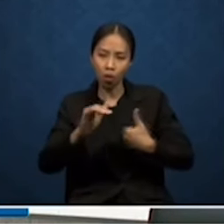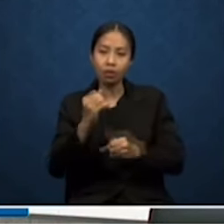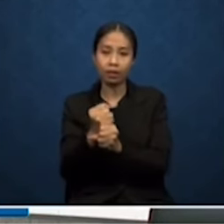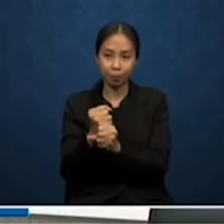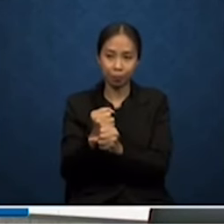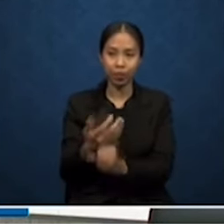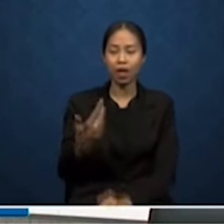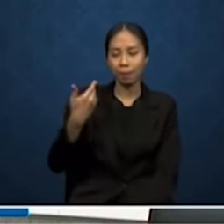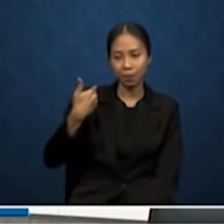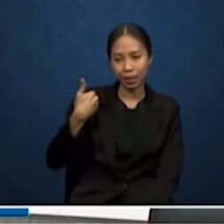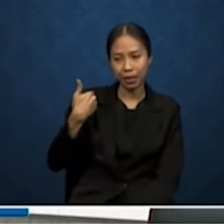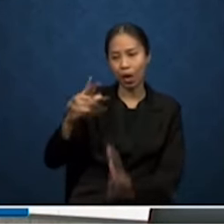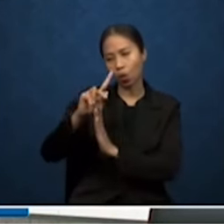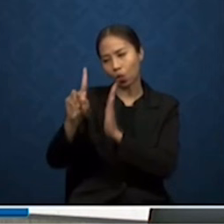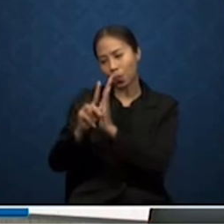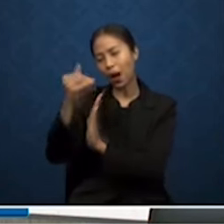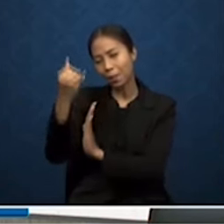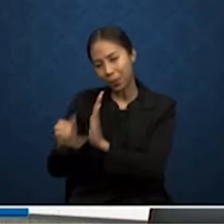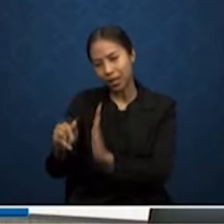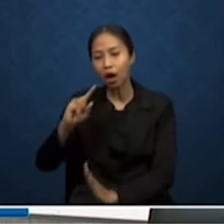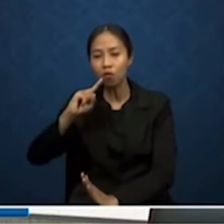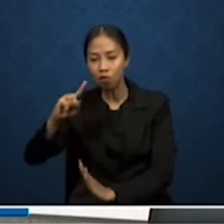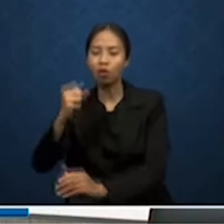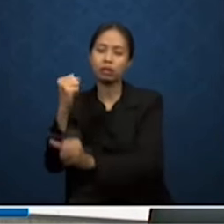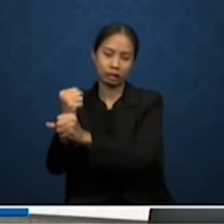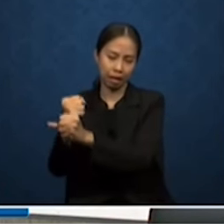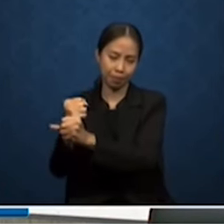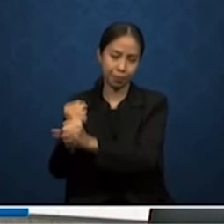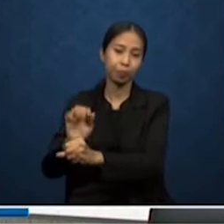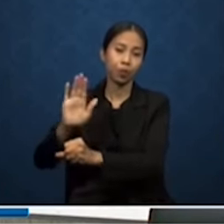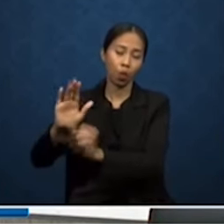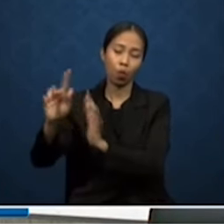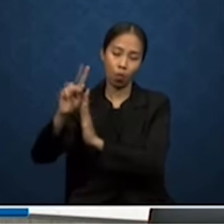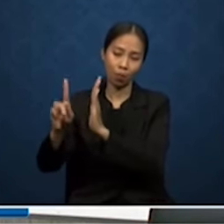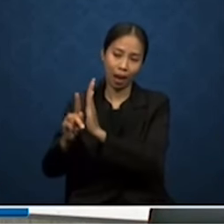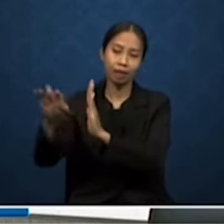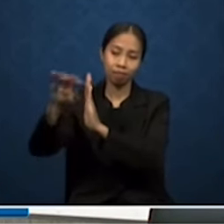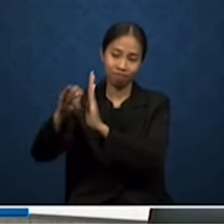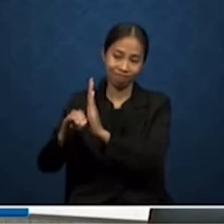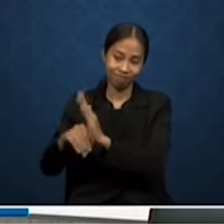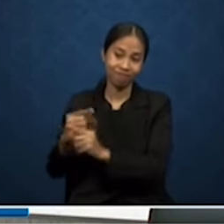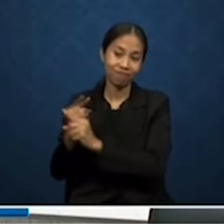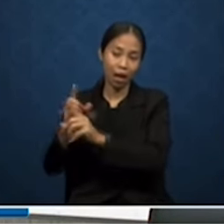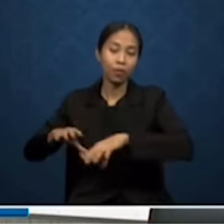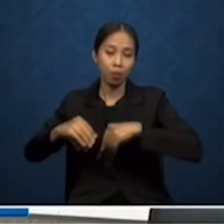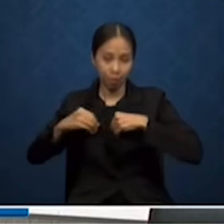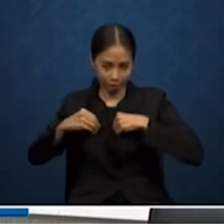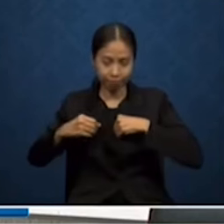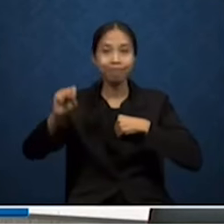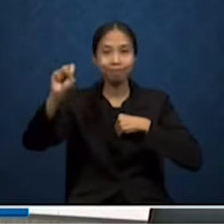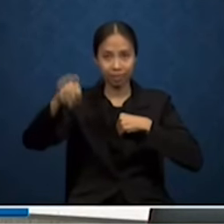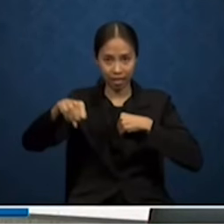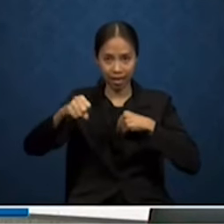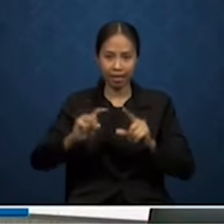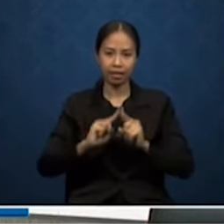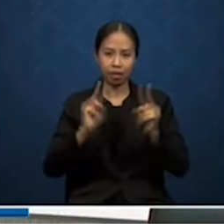ตามคันลองเป็นเรื่องที่จะต้องดำเนินการอันนั้นเป็นสิ่งที่หลีกเลี่ยงไม่ได้นะครับแต่ในขณะเดียวกันการ